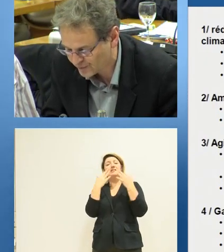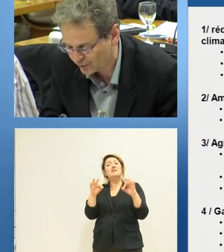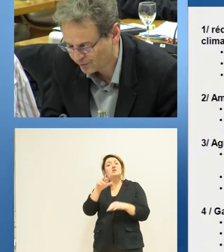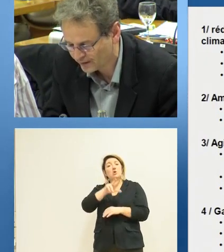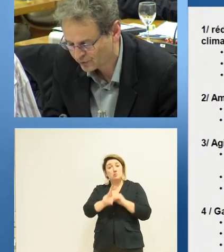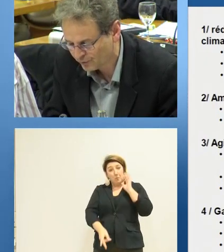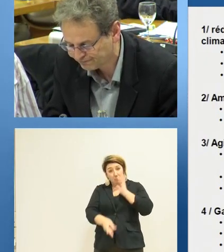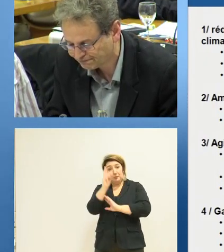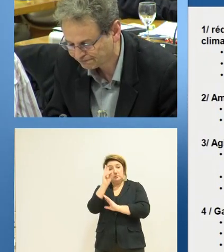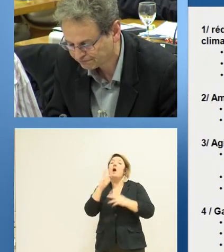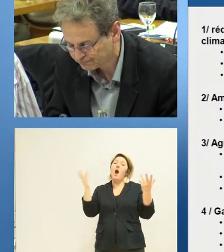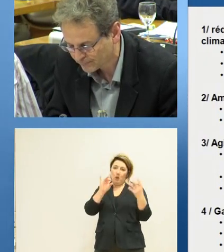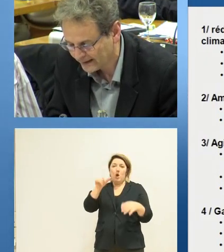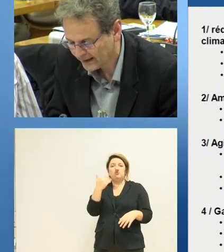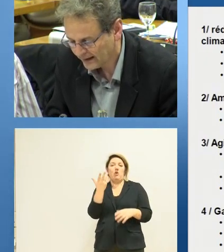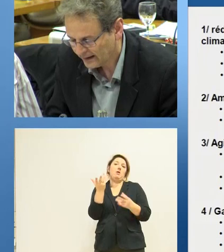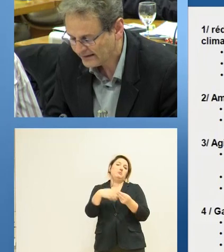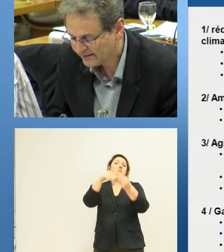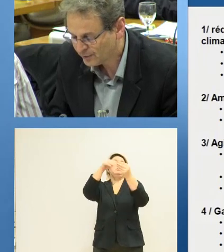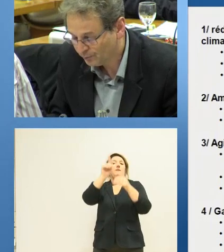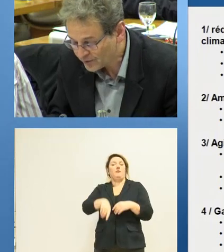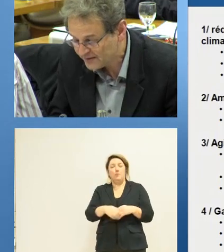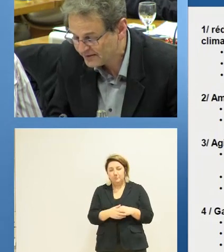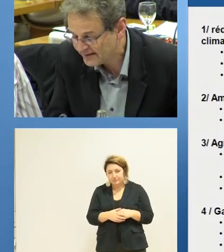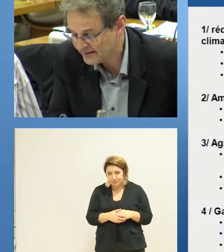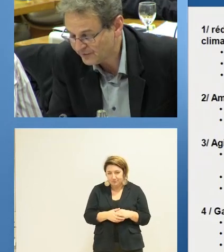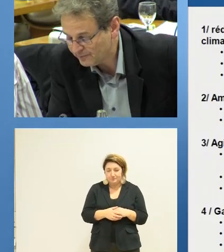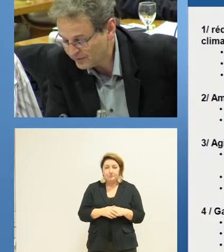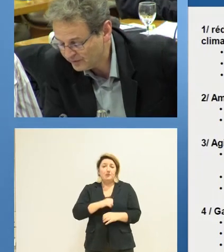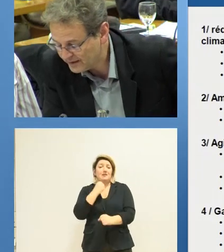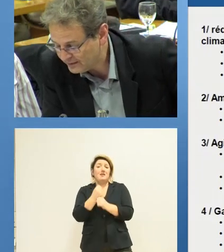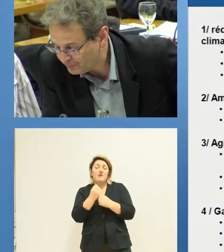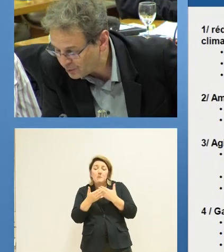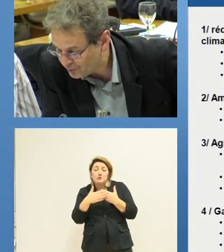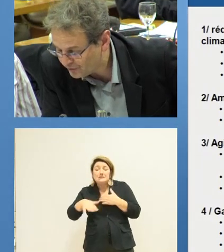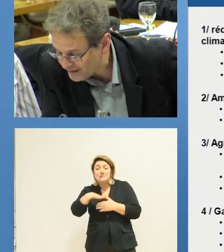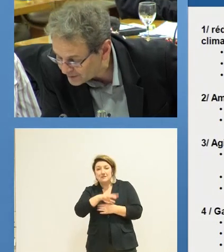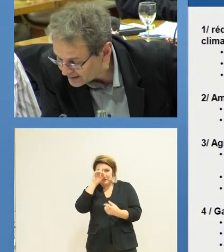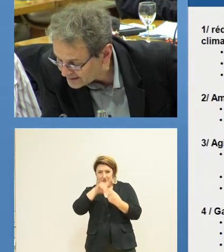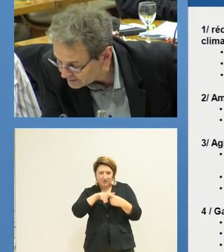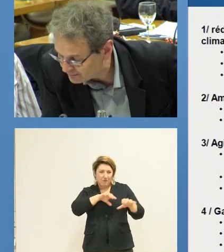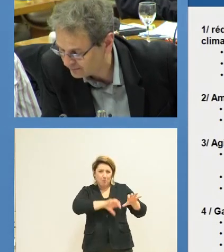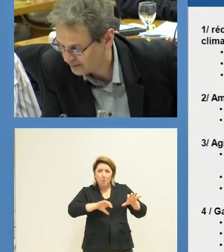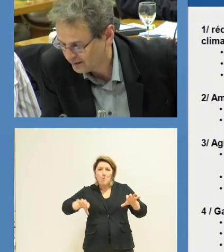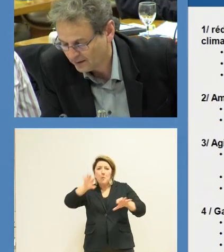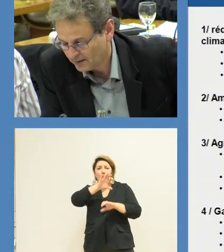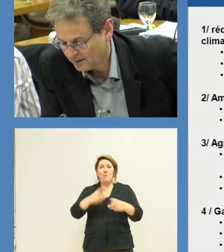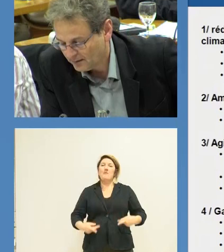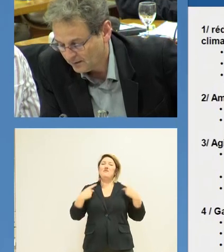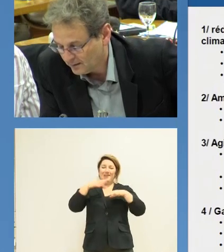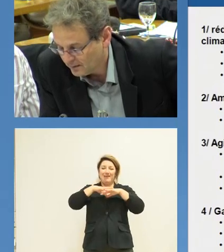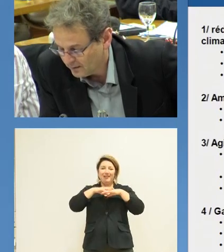c'est le seuil de déclenchement un travail de proximité qui a été fait pour définir des pôles de vie de quartier